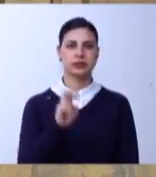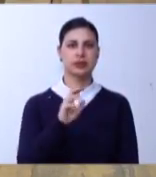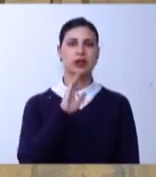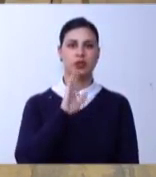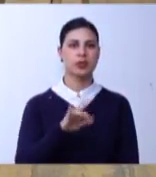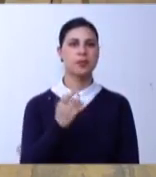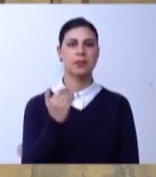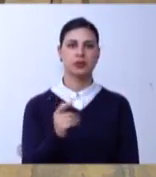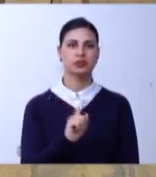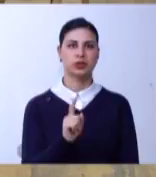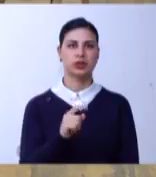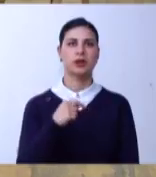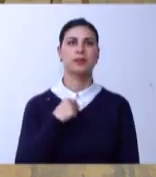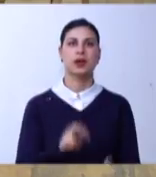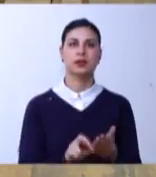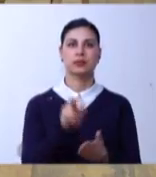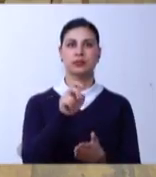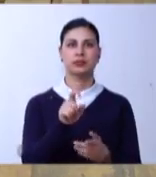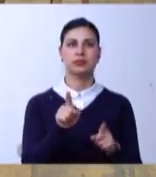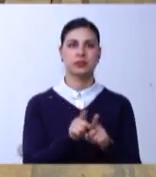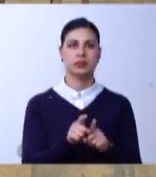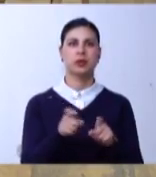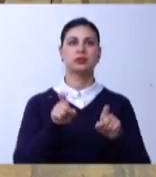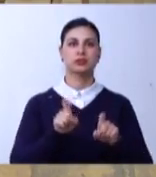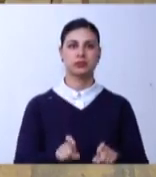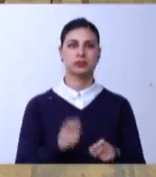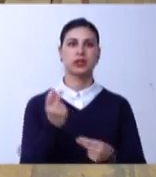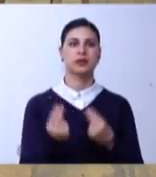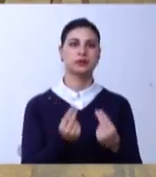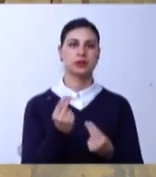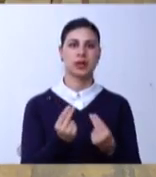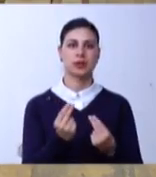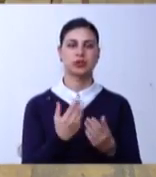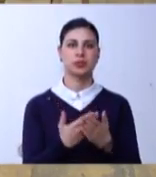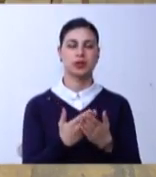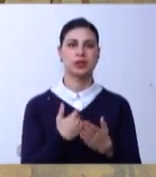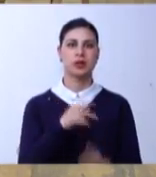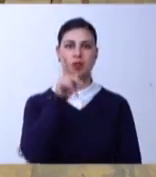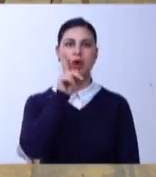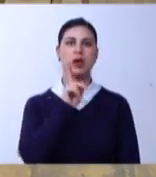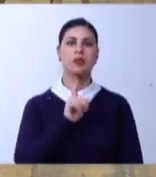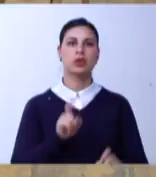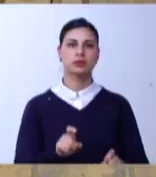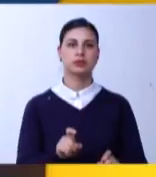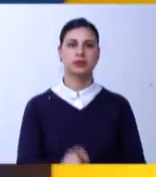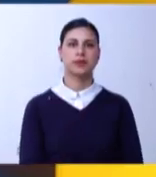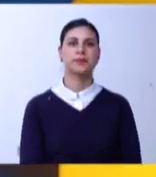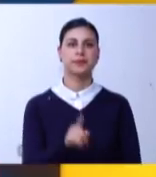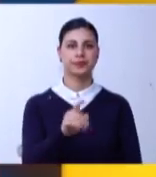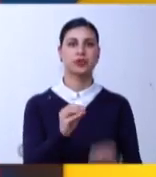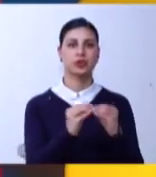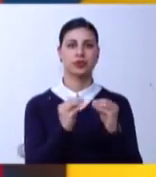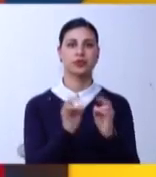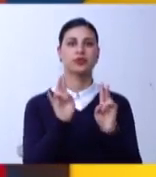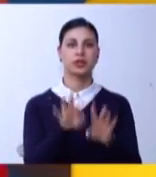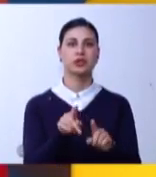არა. აუძვერი, მიკავია, შემობრუნდი, ვითამაშე. და ვარ მოხერხებულად. მოდი მაგ პოზაში დარჩი და